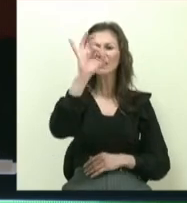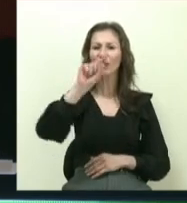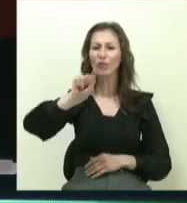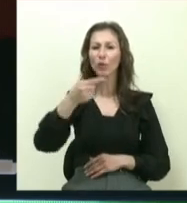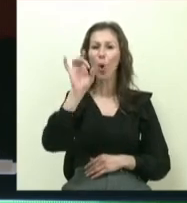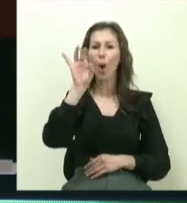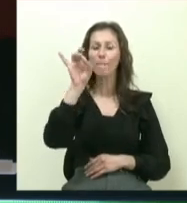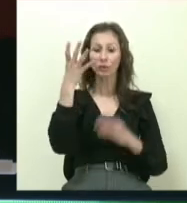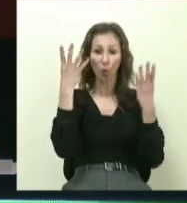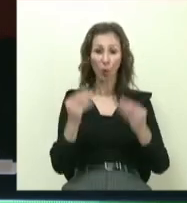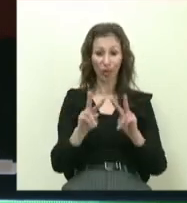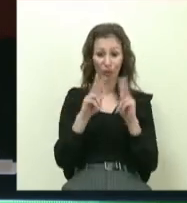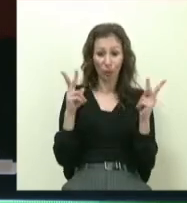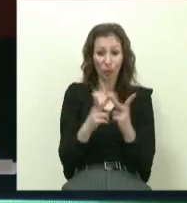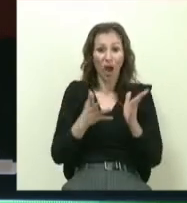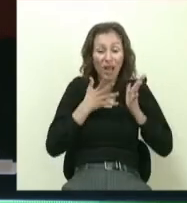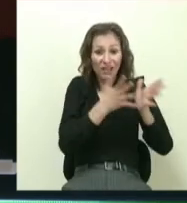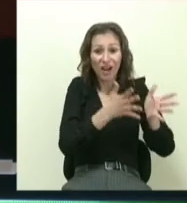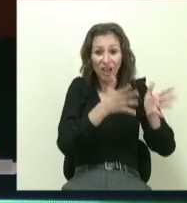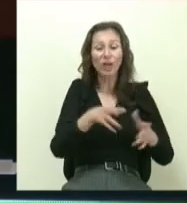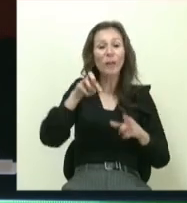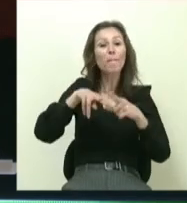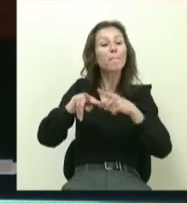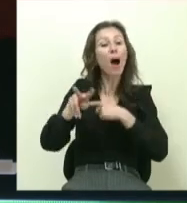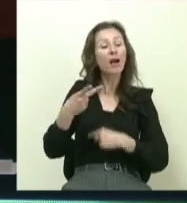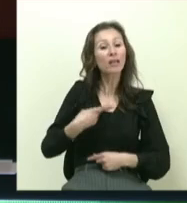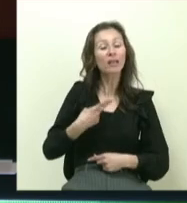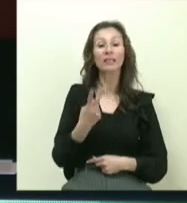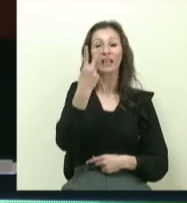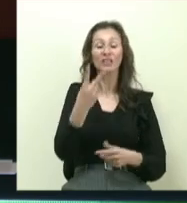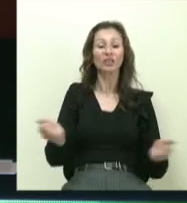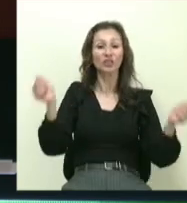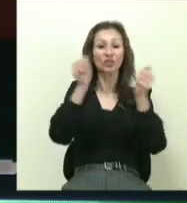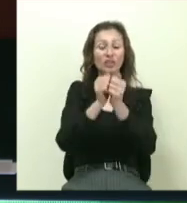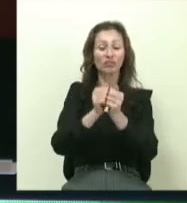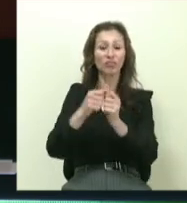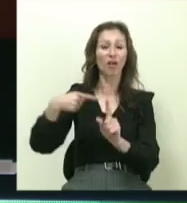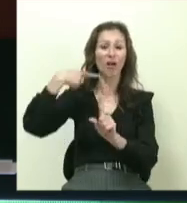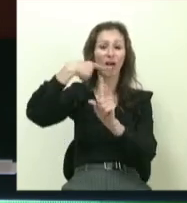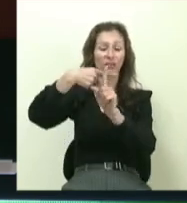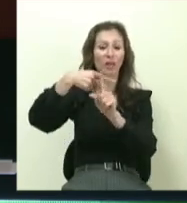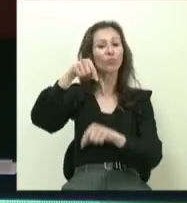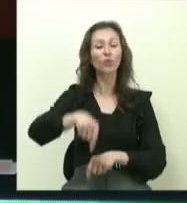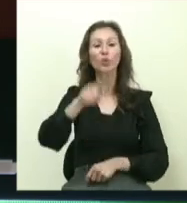%0,15 olan dünya ihracatındaki payımız yedi kat artarak bugün